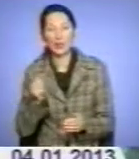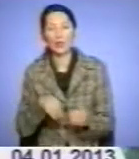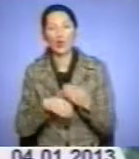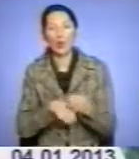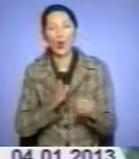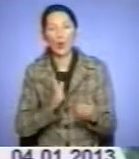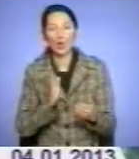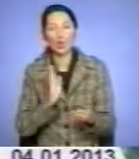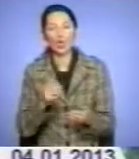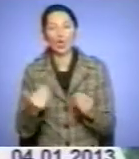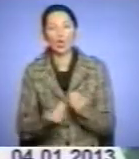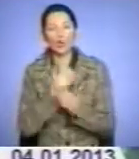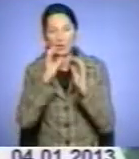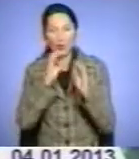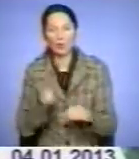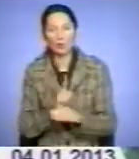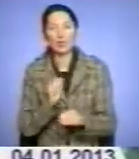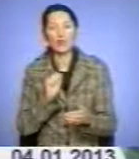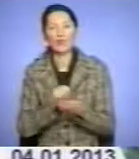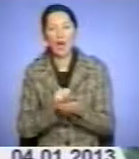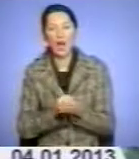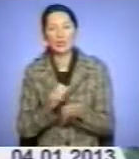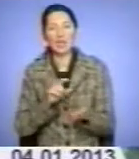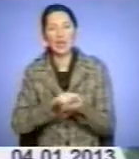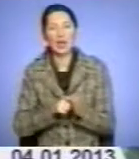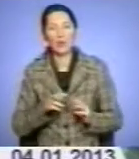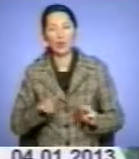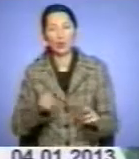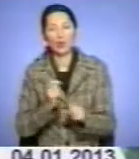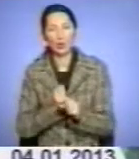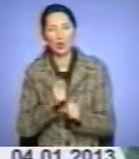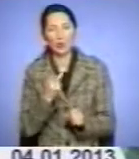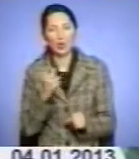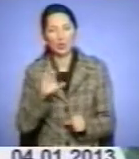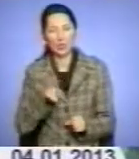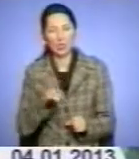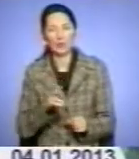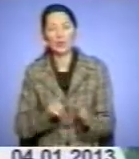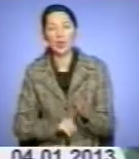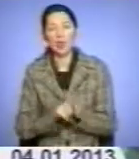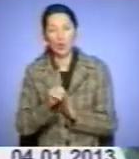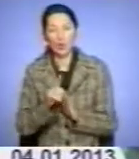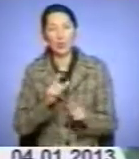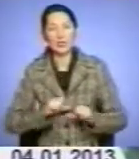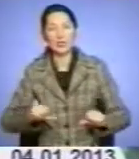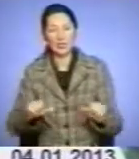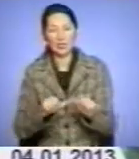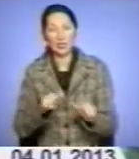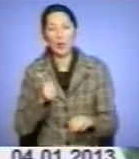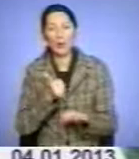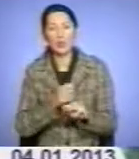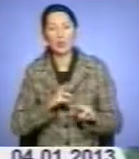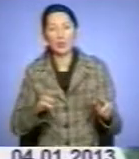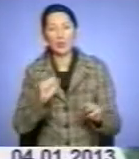акти Кабміну, що запрацювали з 1 січня. Щоправда, на дебютному засіданні у новому році прем'єр наголосив – букву закону